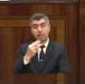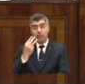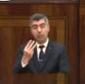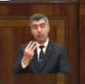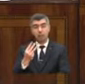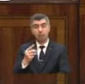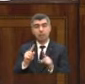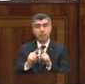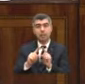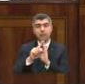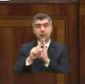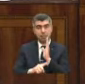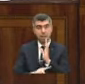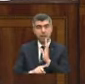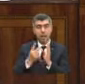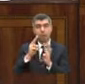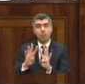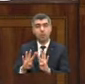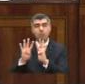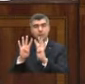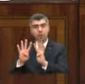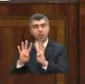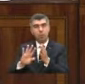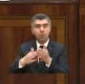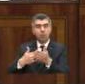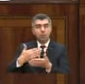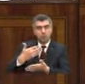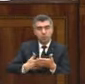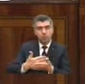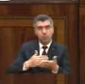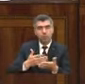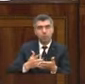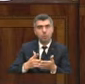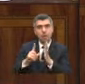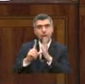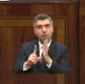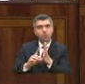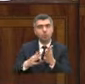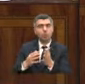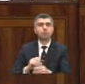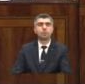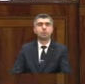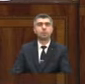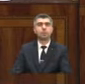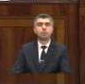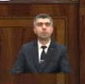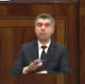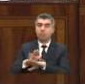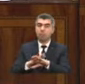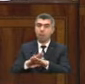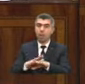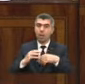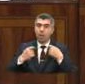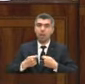الجريدة الرسمية. 2018 خرجتوا جميع المراسم التطبيقية والنصوص التطبيقية ديال هاد المشروع هذا، ولكن اسمحوا لي سيد الرئيس